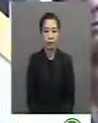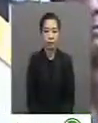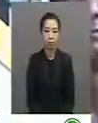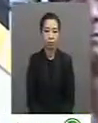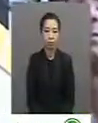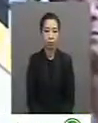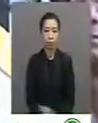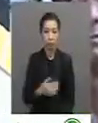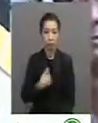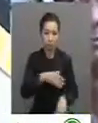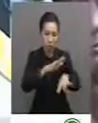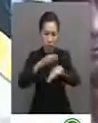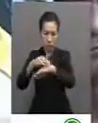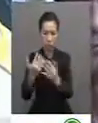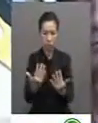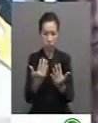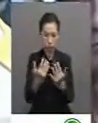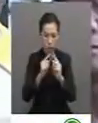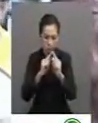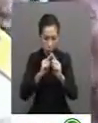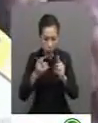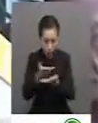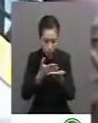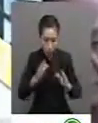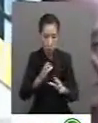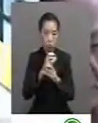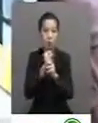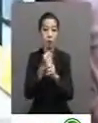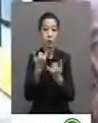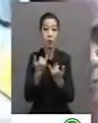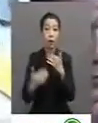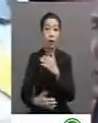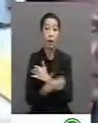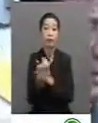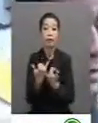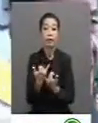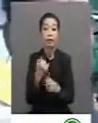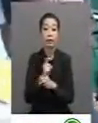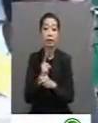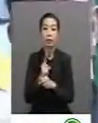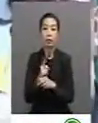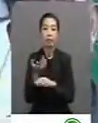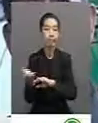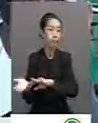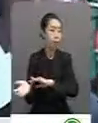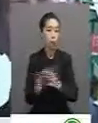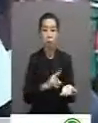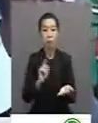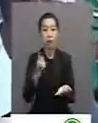หารผู้เกี่ยวข้องมาพูดคุยกันก็ได้ข้อสรุปว่าเราได้โอกาสนี้โลเลยคื